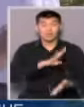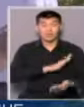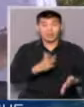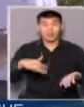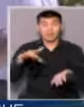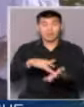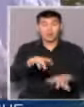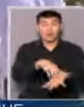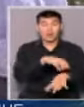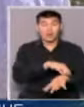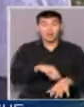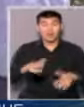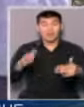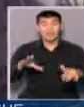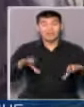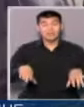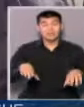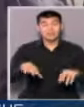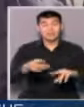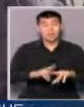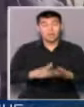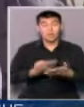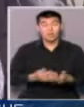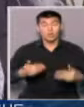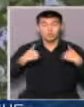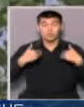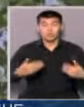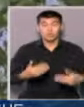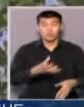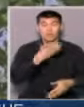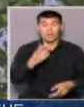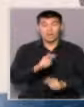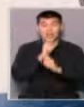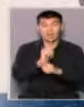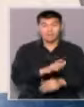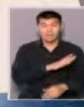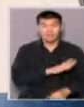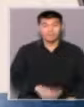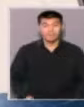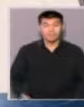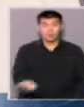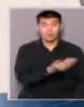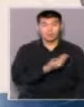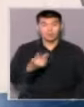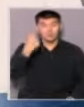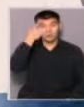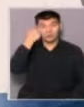Қала әкімінің орынбасары Самат Жұмабайұлы тұрғындарды мерекемен құттықтап, ыстық ықыласын білдірді. Өздеріңізге